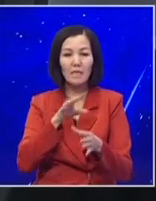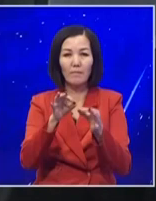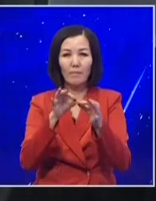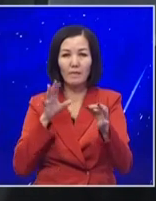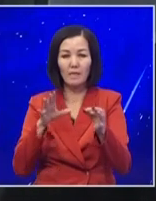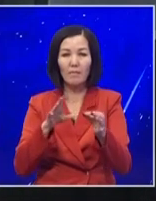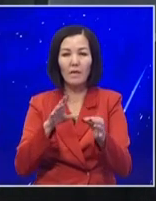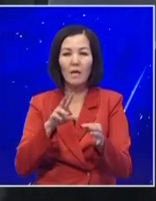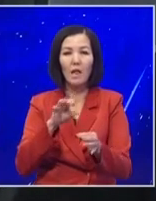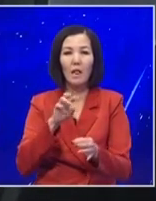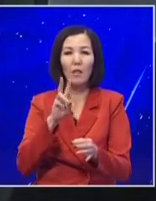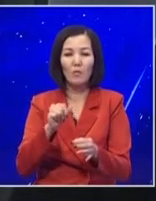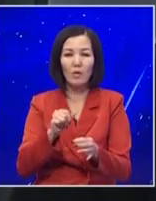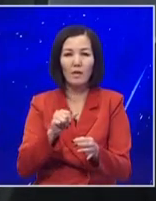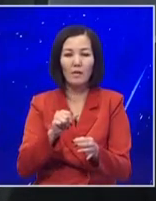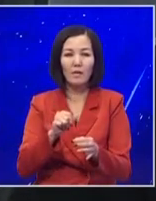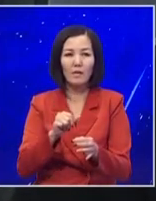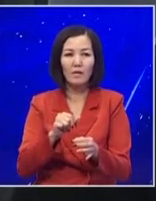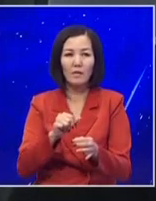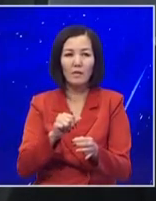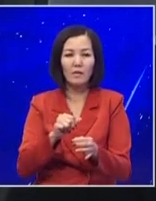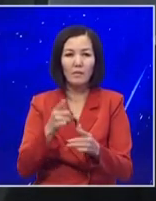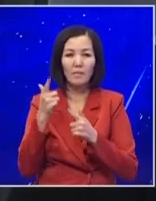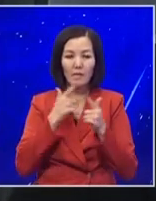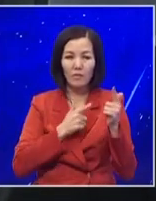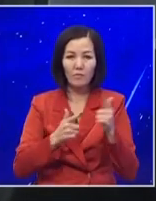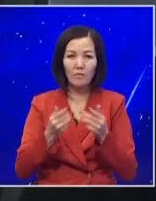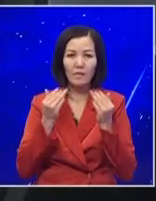лука. Приоритет ставим команды, но готовим